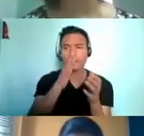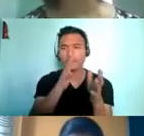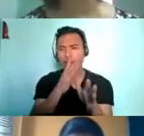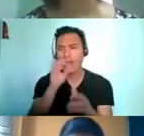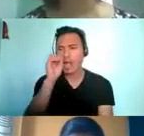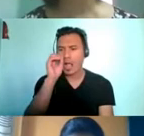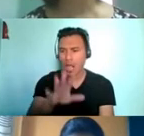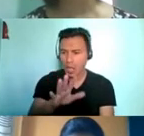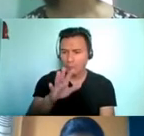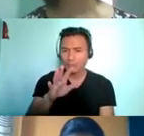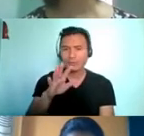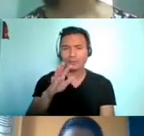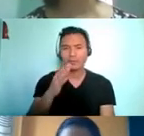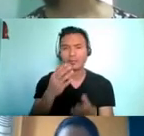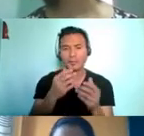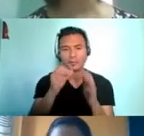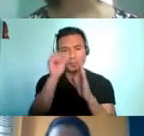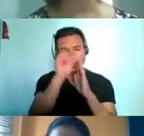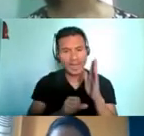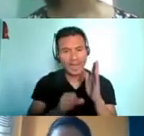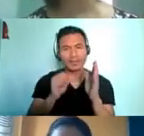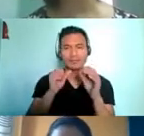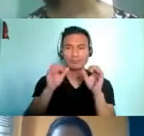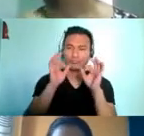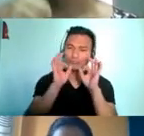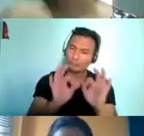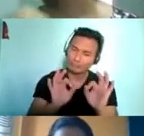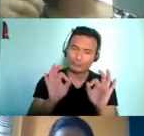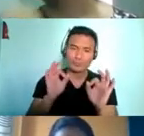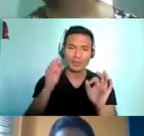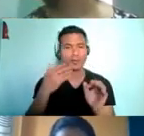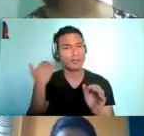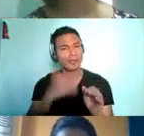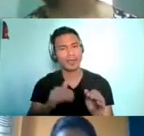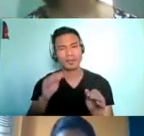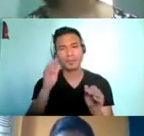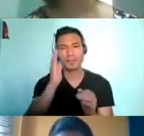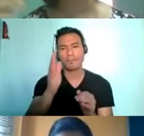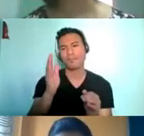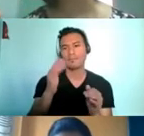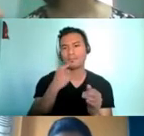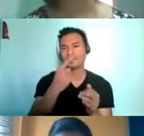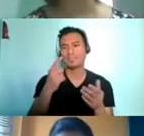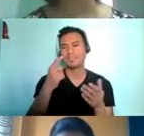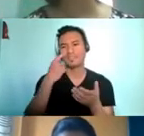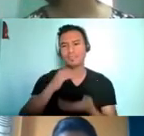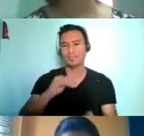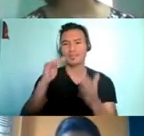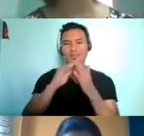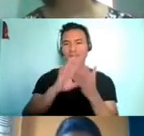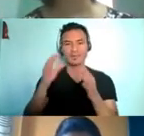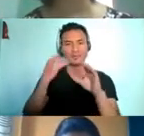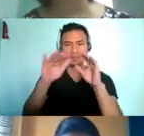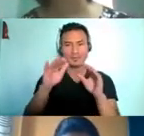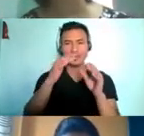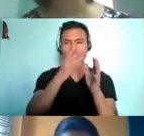नै पाले पुण्य मारे पाप भनेर यताबाट माइतीबाट उसको जन्म घरबाट पठाइदिएको छ, अब तिमीलाई बिहामा हामी